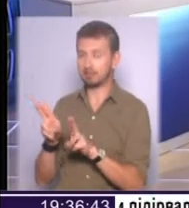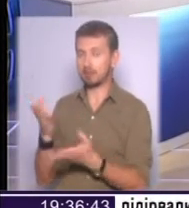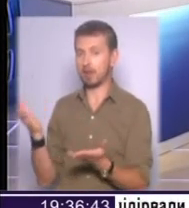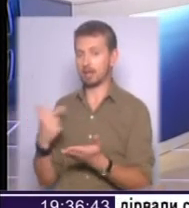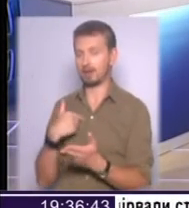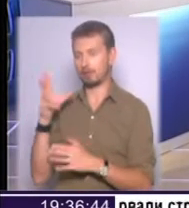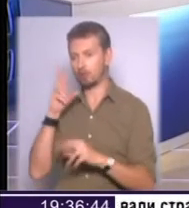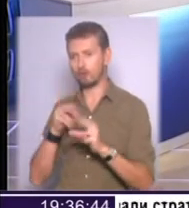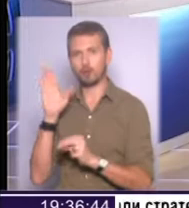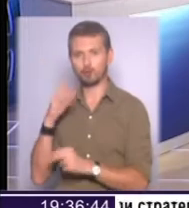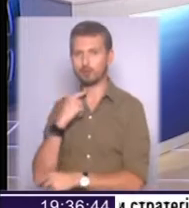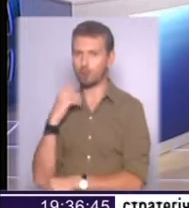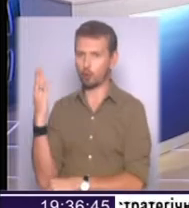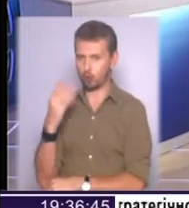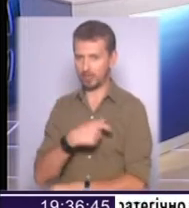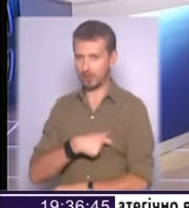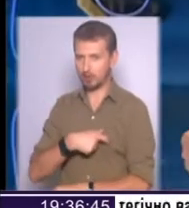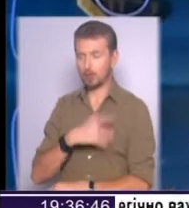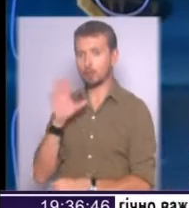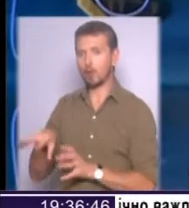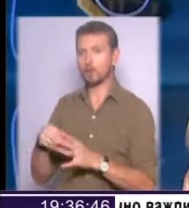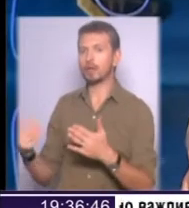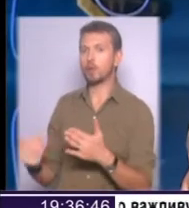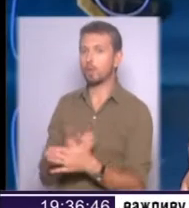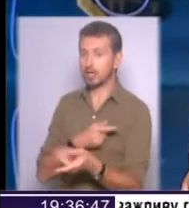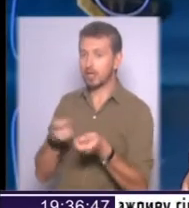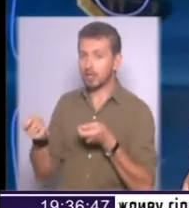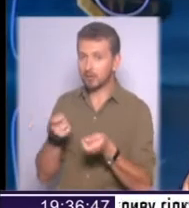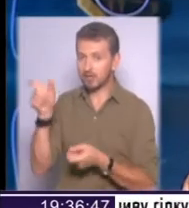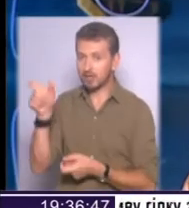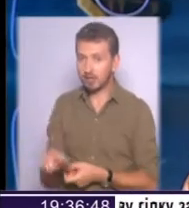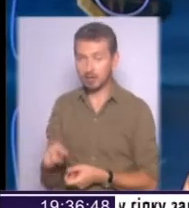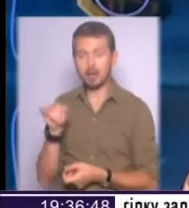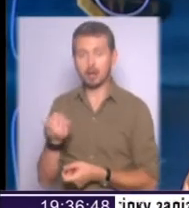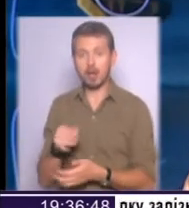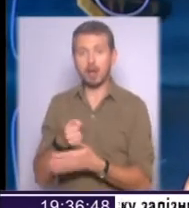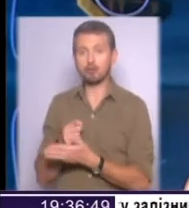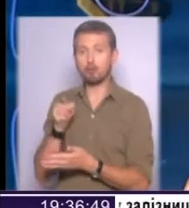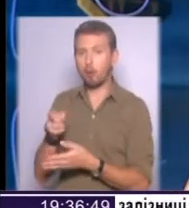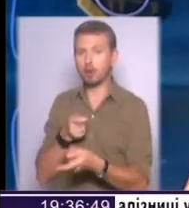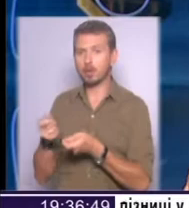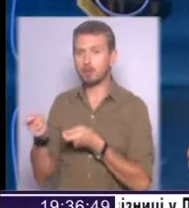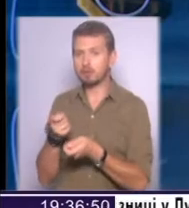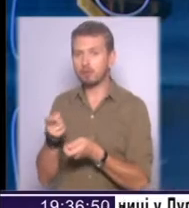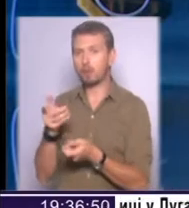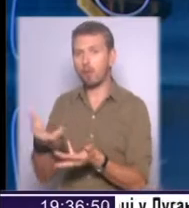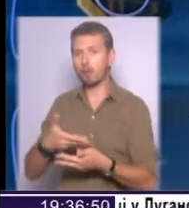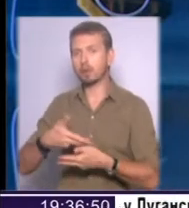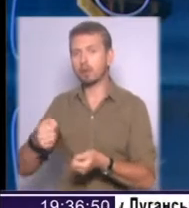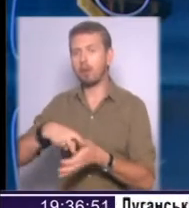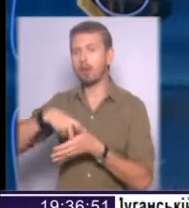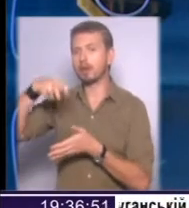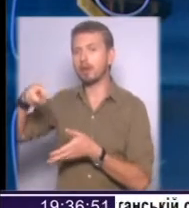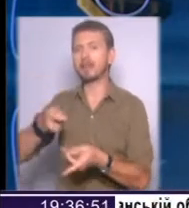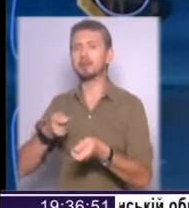будуть проголосовані депутатами, буде обраний новий керівник, і до цього керівника надійде лист з адміністрації президента